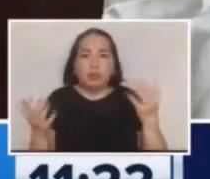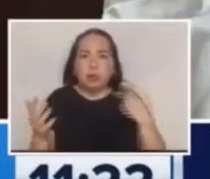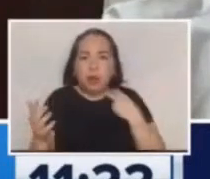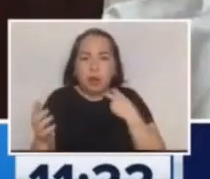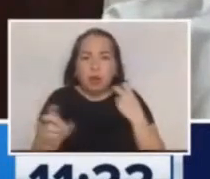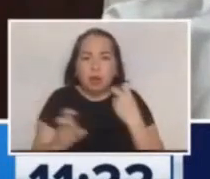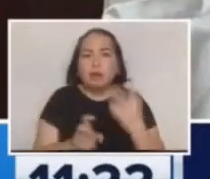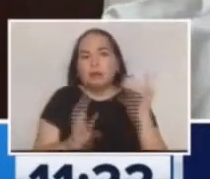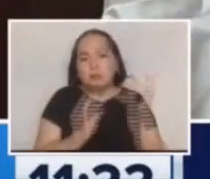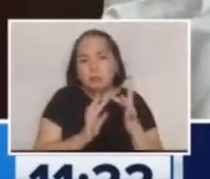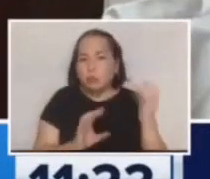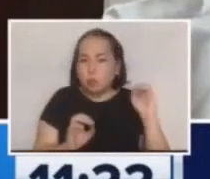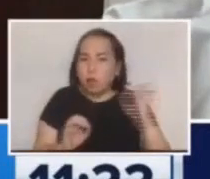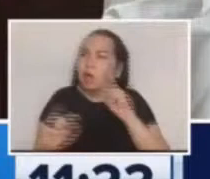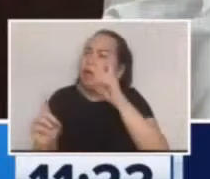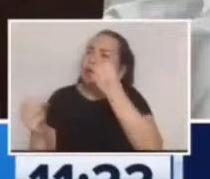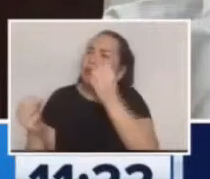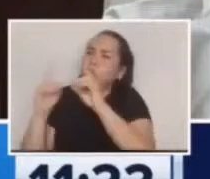and our